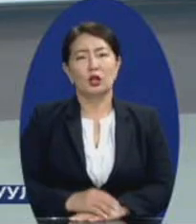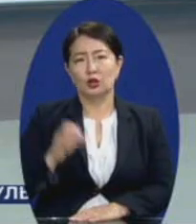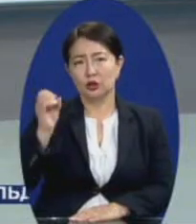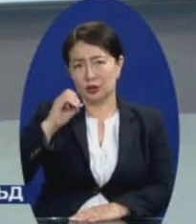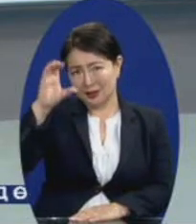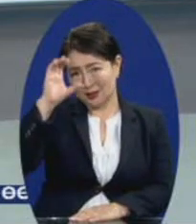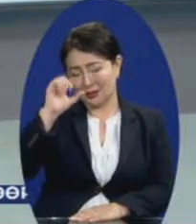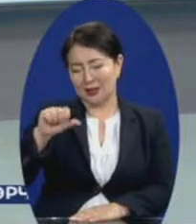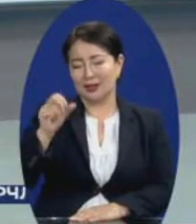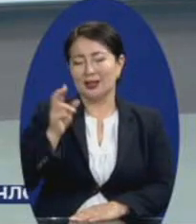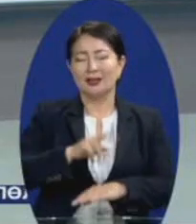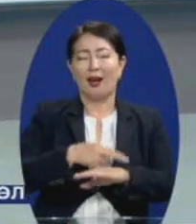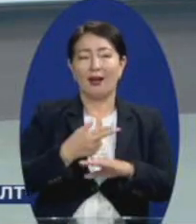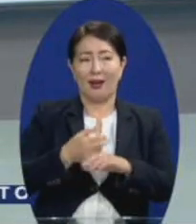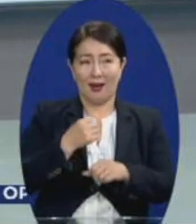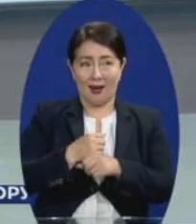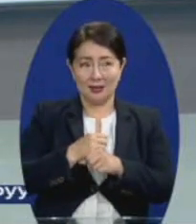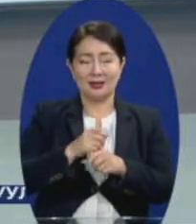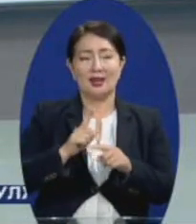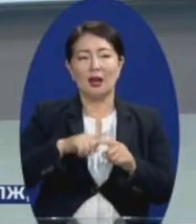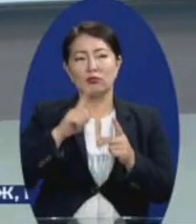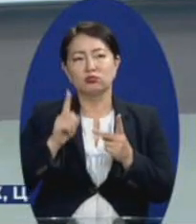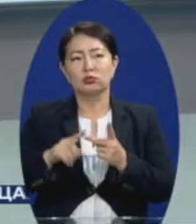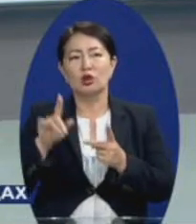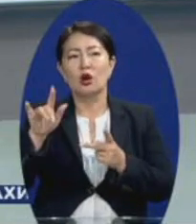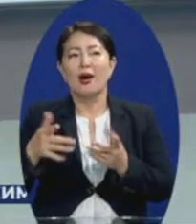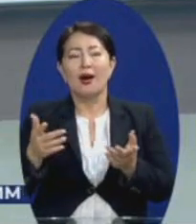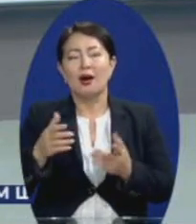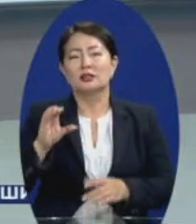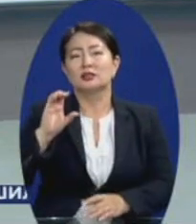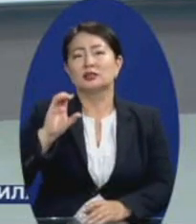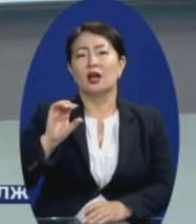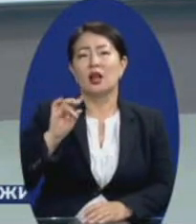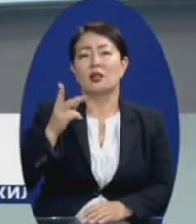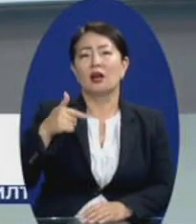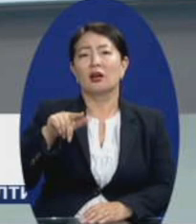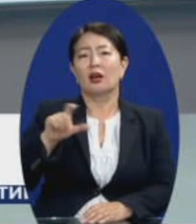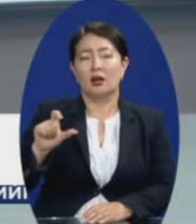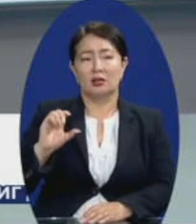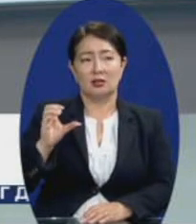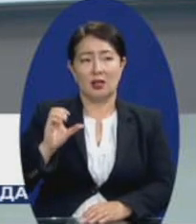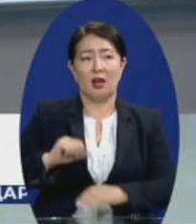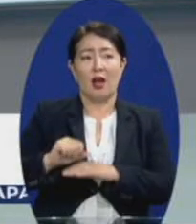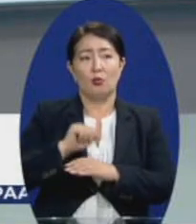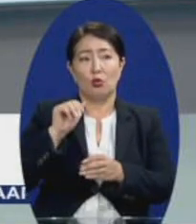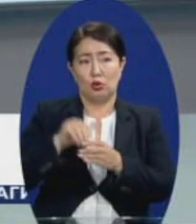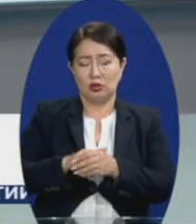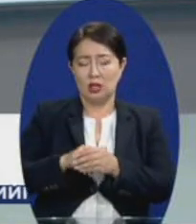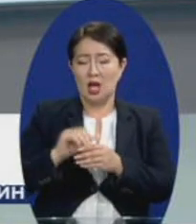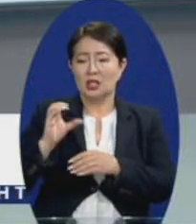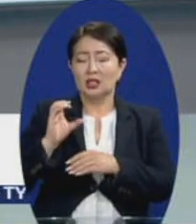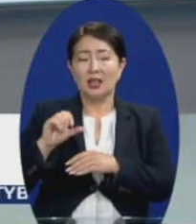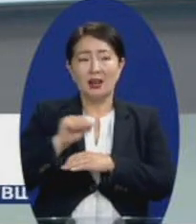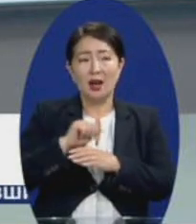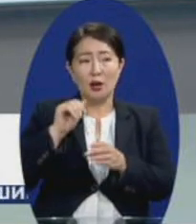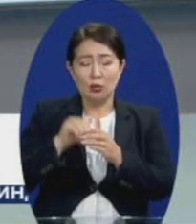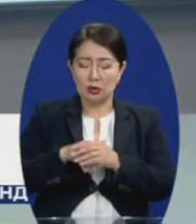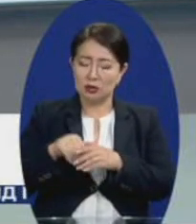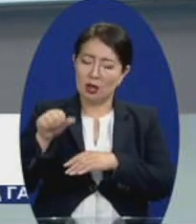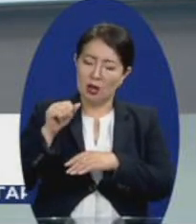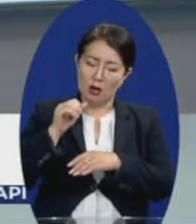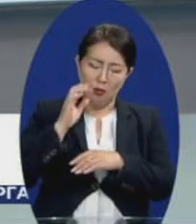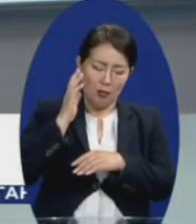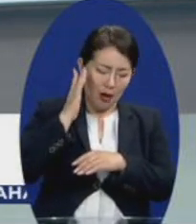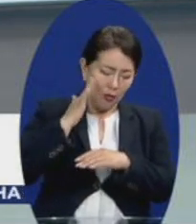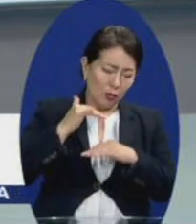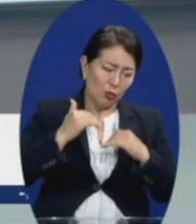Тэгэхээр сайд Дархуул аймагт ажилласныхаа дараагаар Сэлэнг аймагт ажиллалаа. Орон нутгийн иргэдийн хувьд засгийн газрын бодлого болон аймаг орон нутгийн хөгжлийн зарим